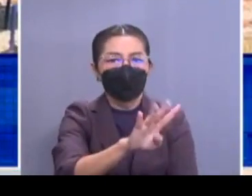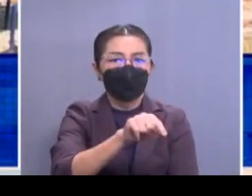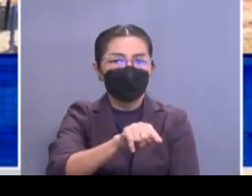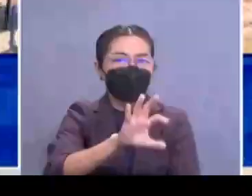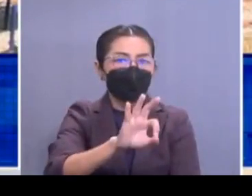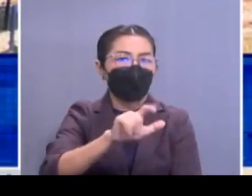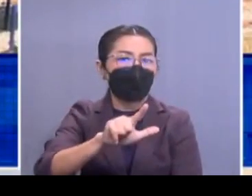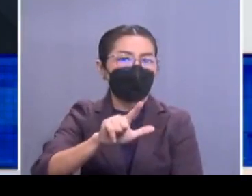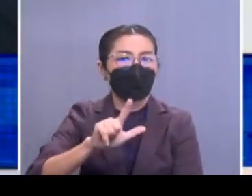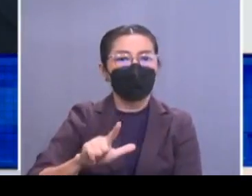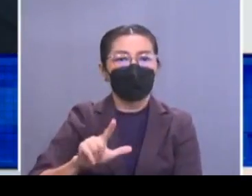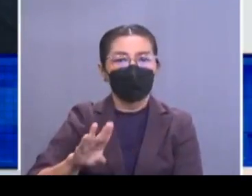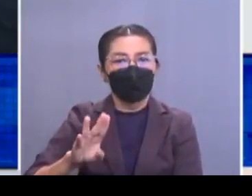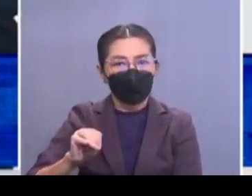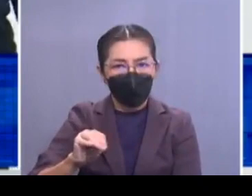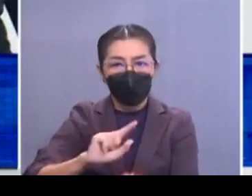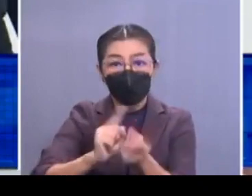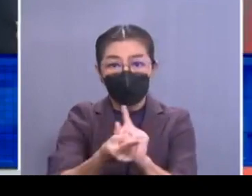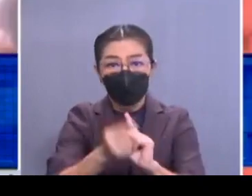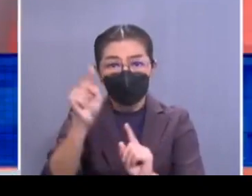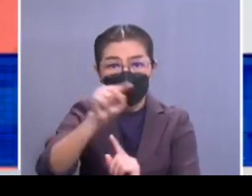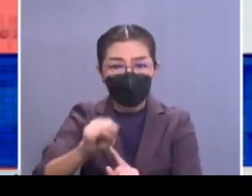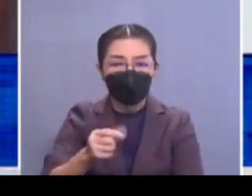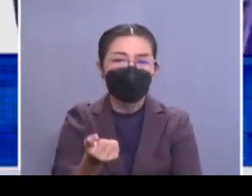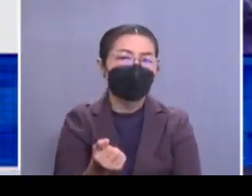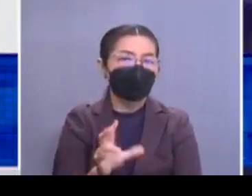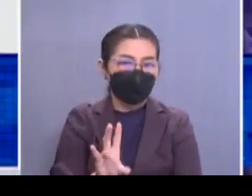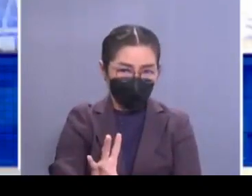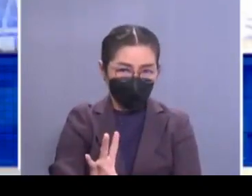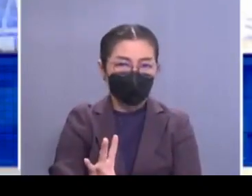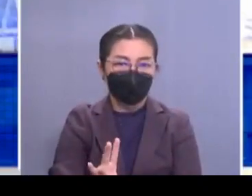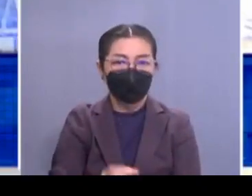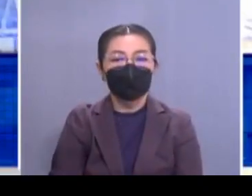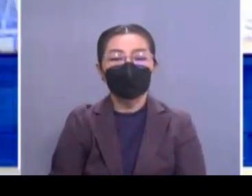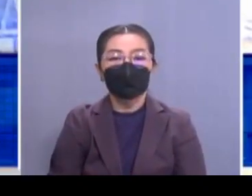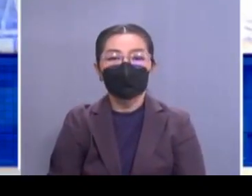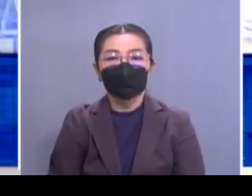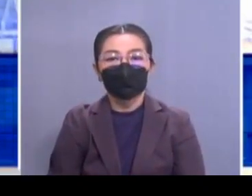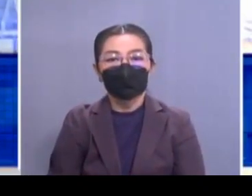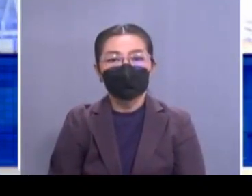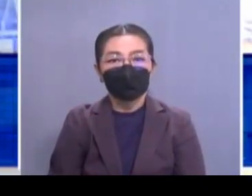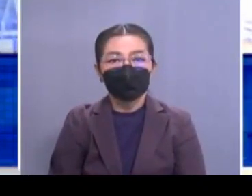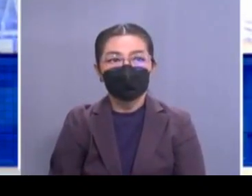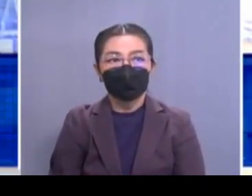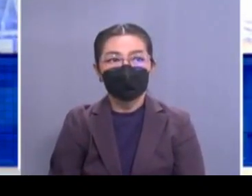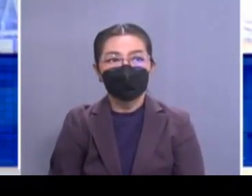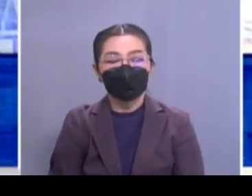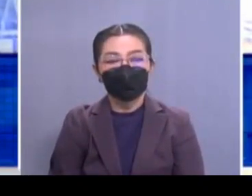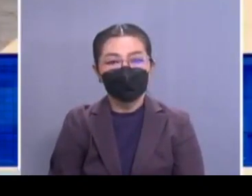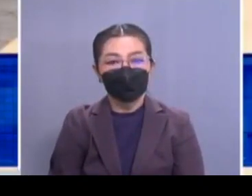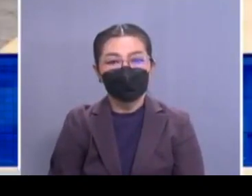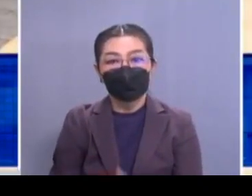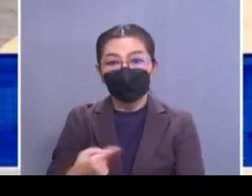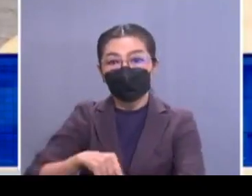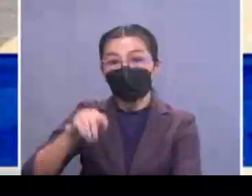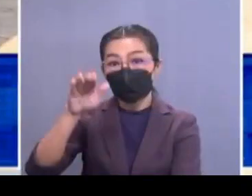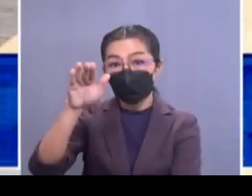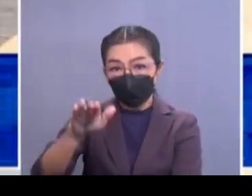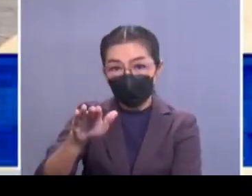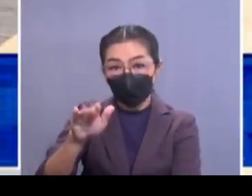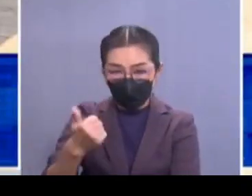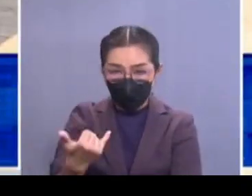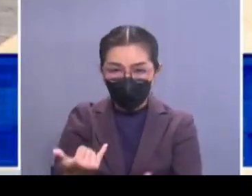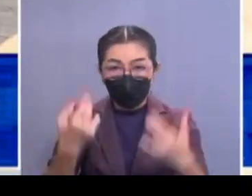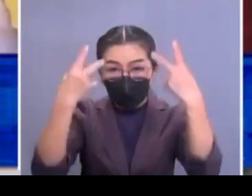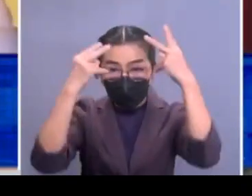4.9 ล้านลูกบาศก์เมตรหรือคิดเป็น 17% ของความจุอ่างค่ะขณะที่ช่วงบ่ายวันนี้ค่ะพลเอกประ